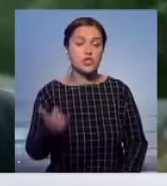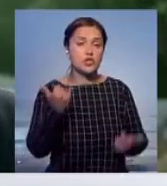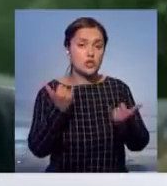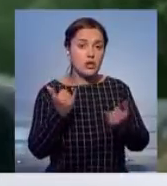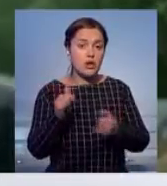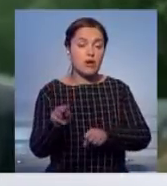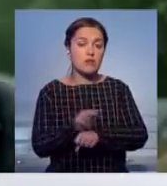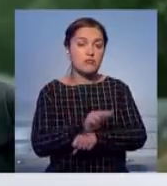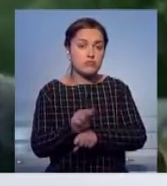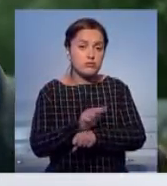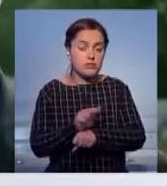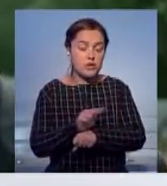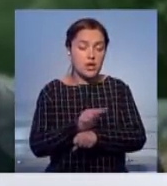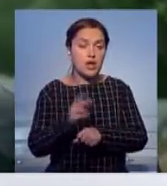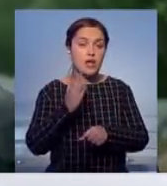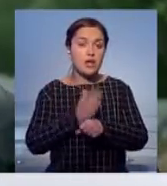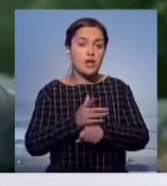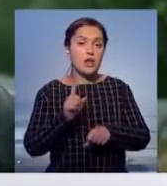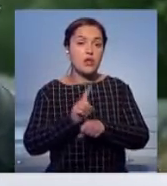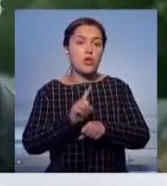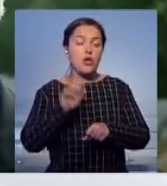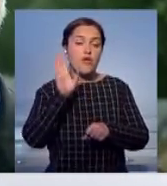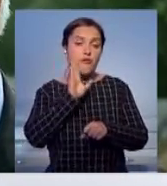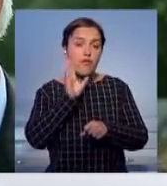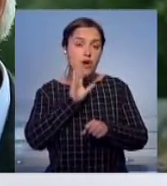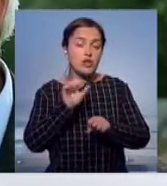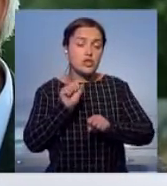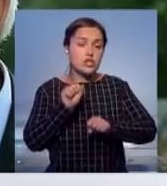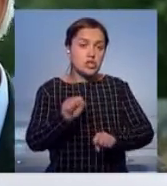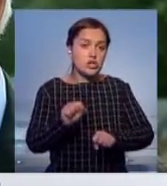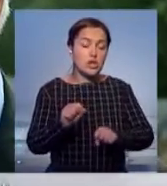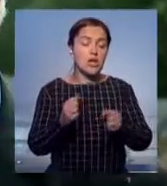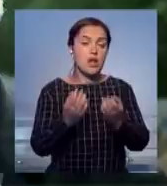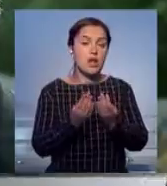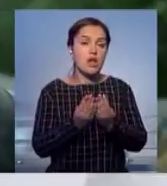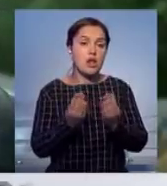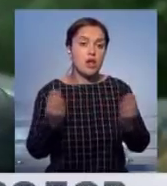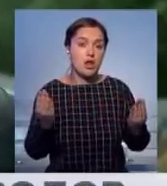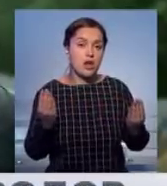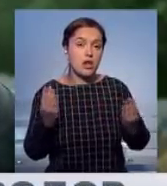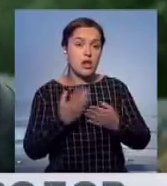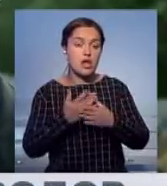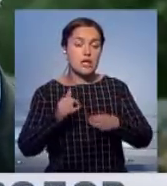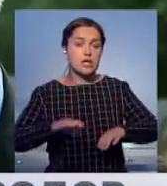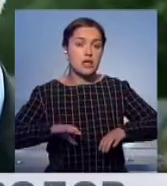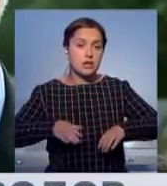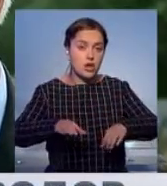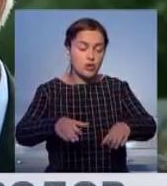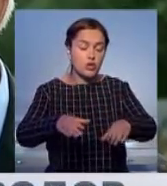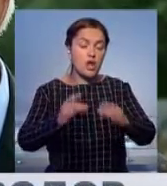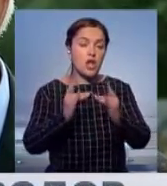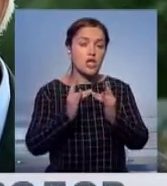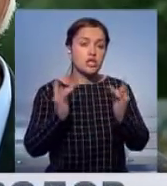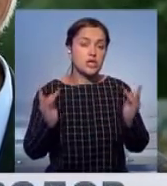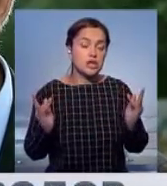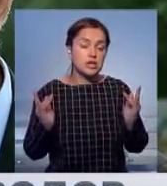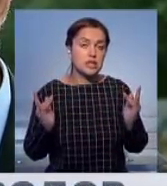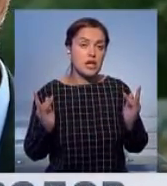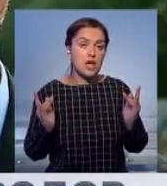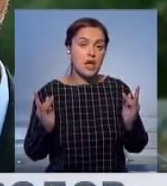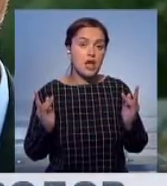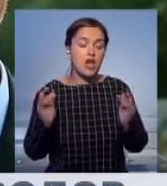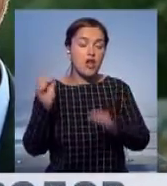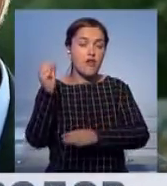гидроизоляционные работы, бордюрное ограждение и ограждение тротуарной части моста.